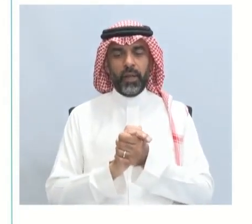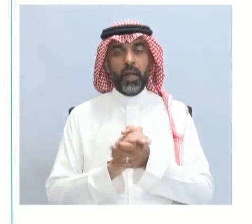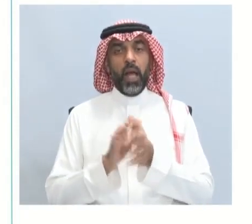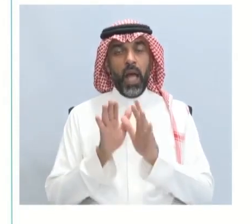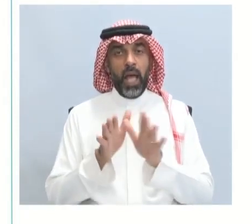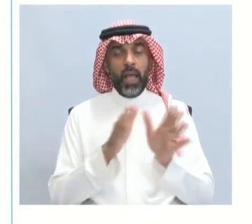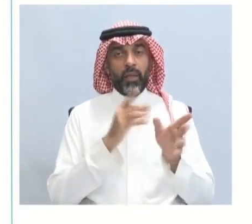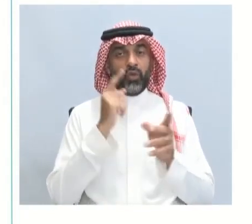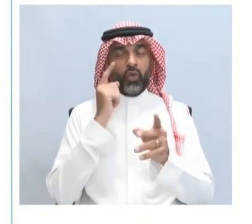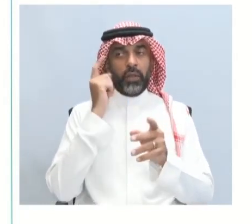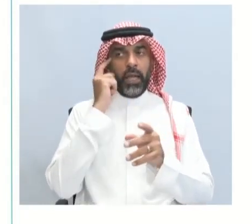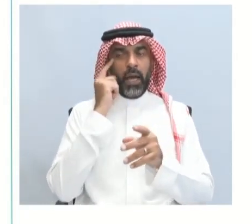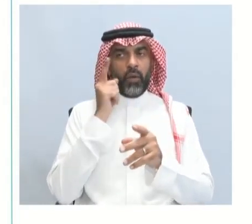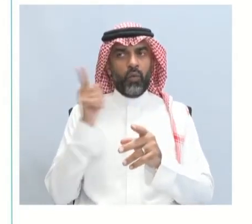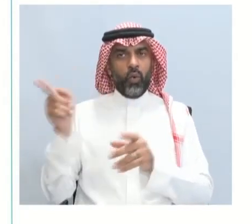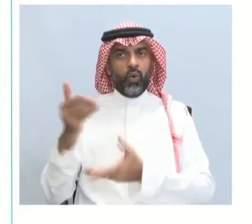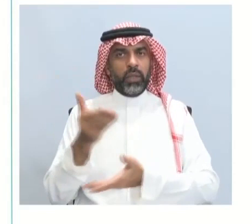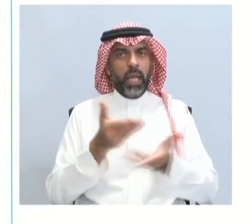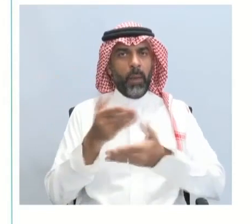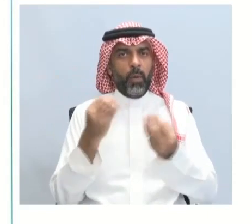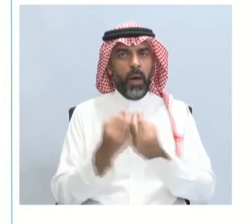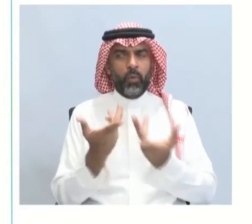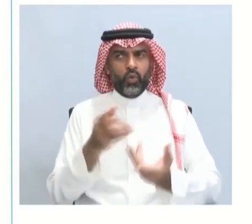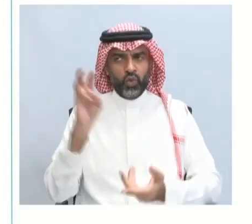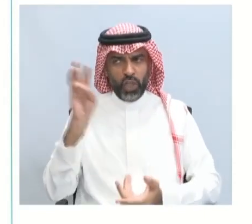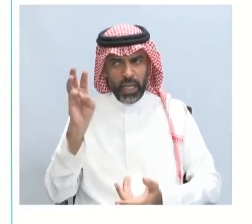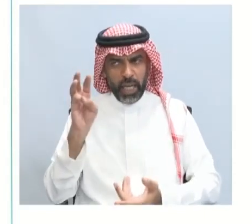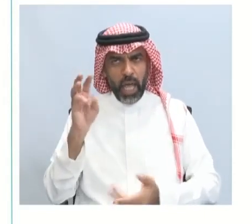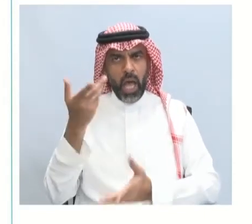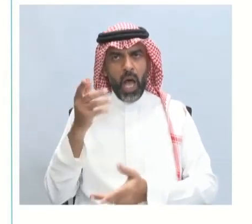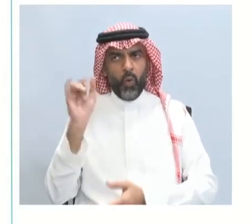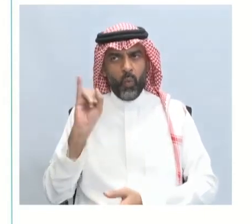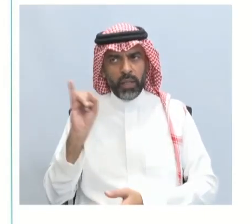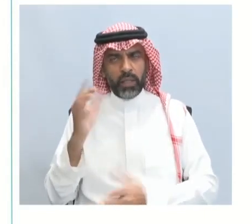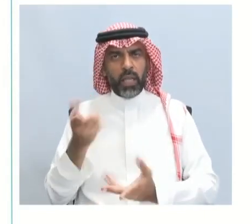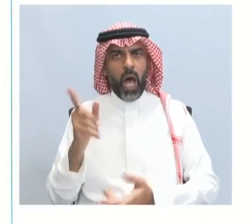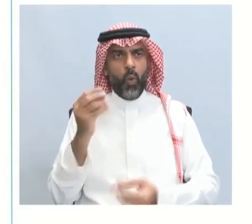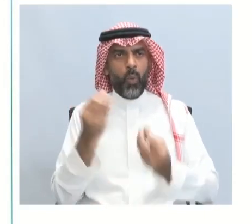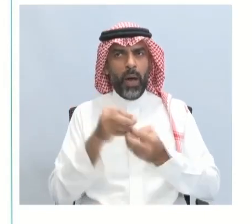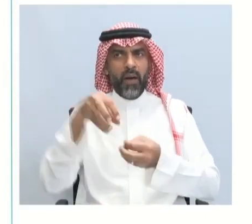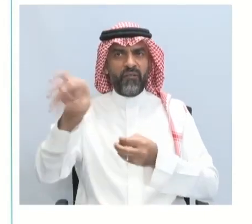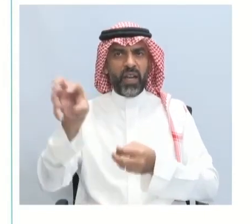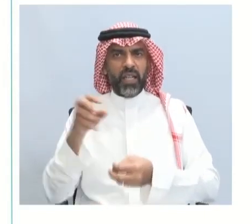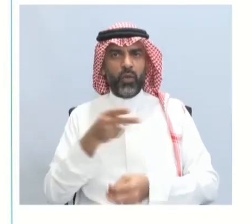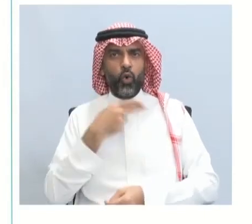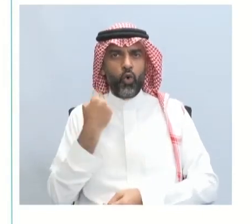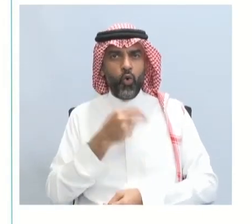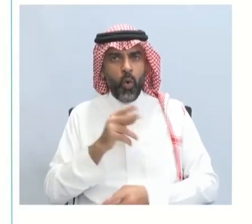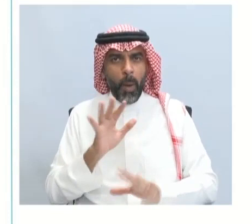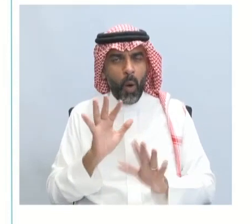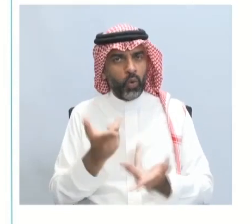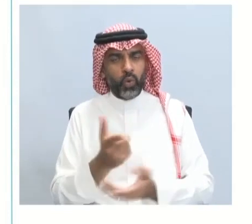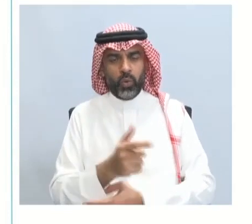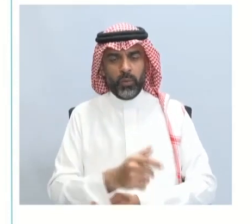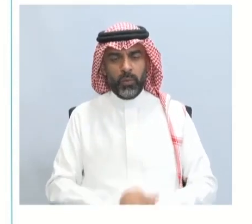منظمات لابد ان تتعرف على هذه المنظمات سواء حكوميه او غير حكوميه وتطلب عمل المدير التعامل معه لان قد قد